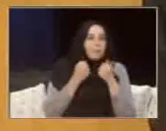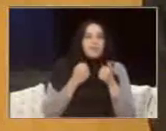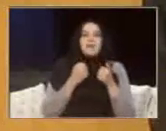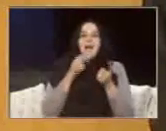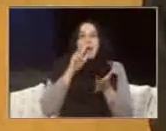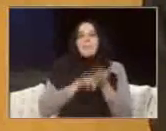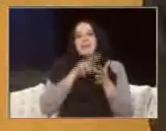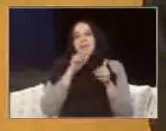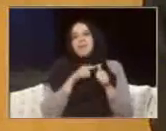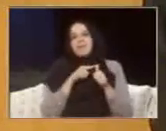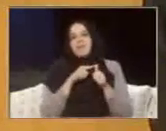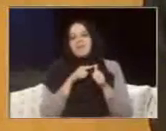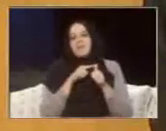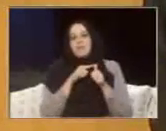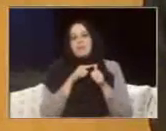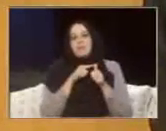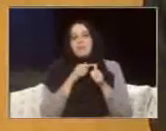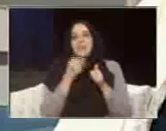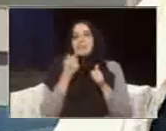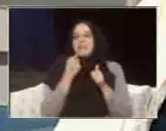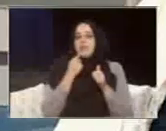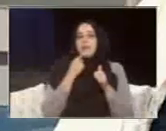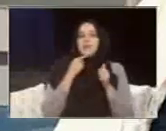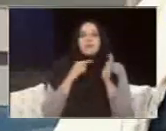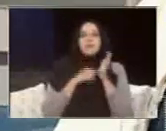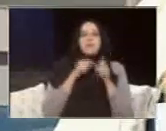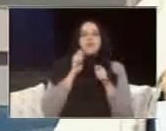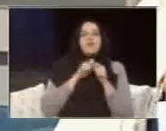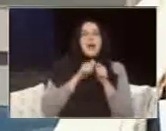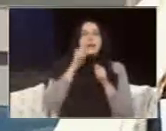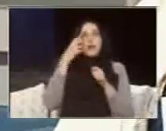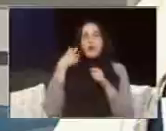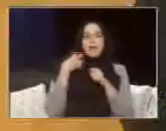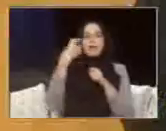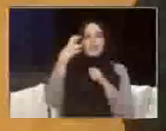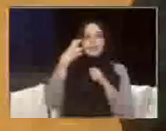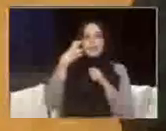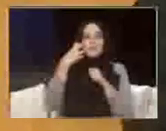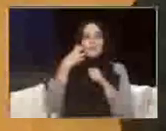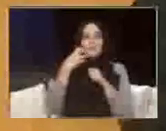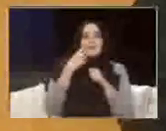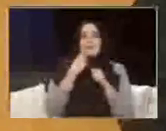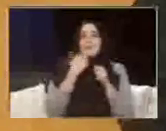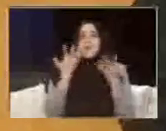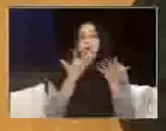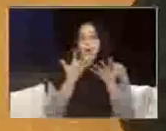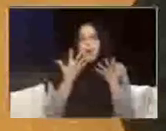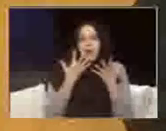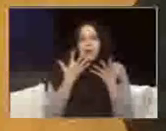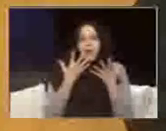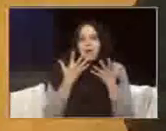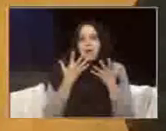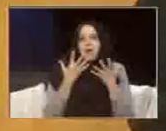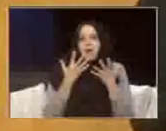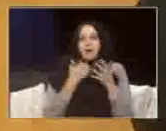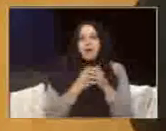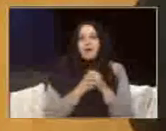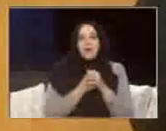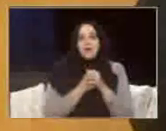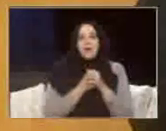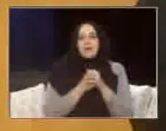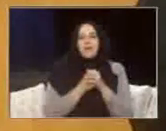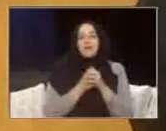بها، يعني مثلا كي يقول سبحان الغني فيعلم وش معنى سبحان الغني، فلا يشرك